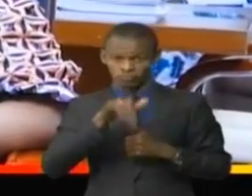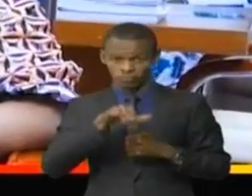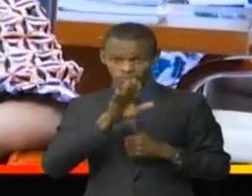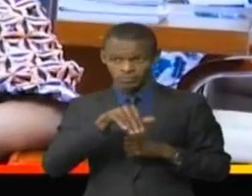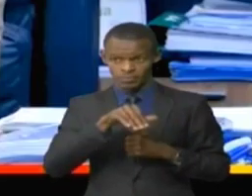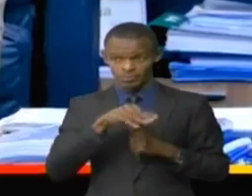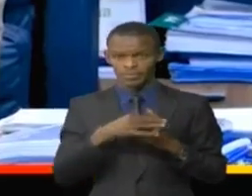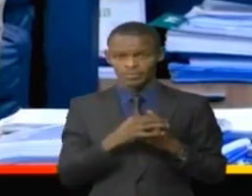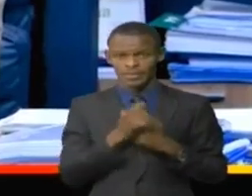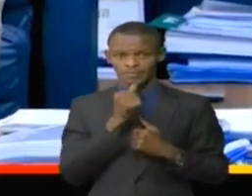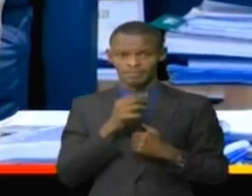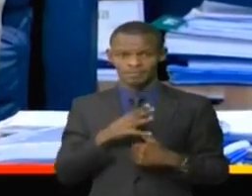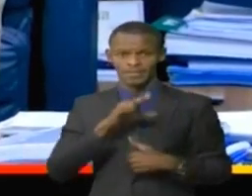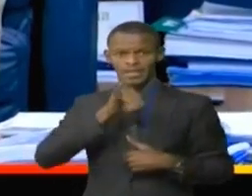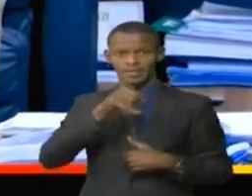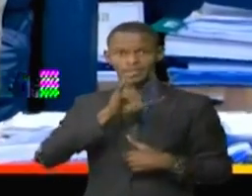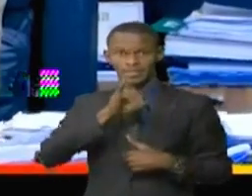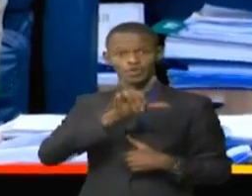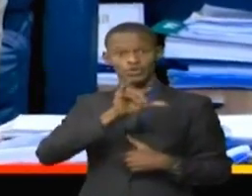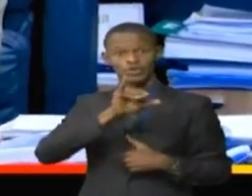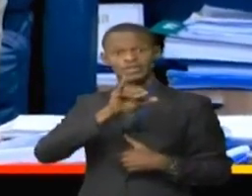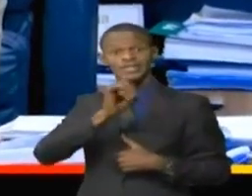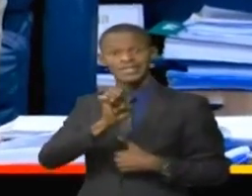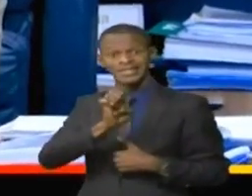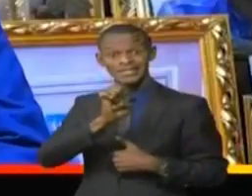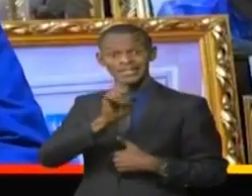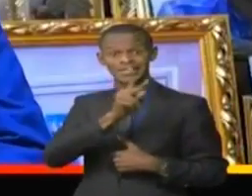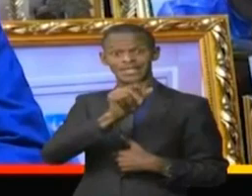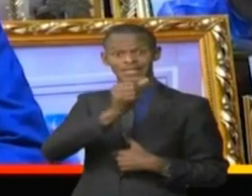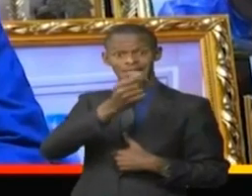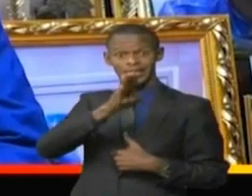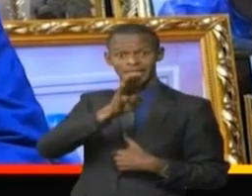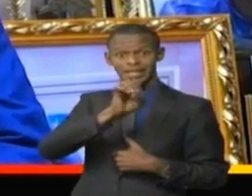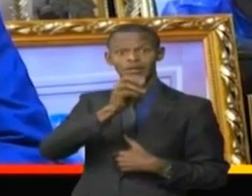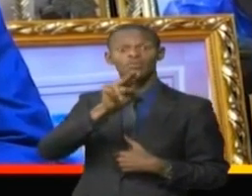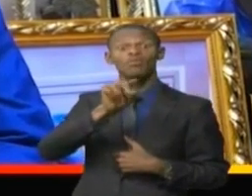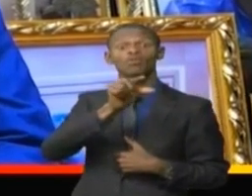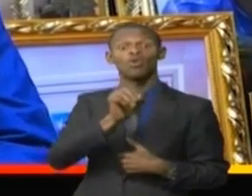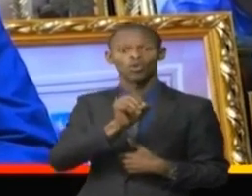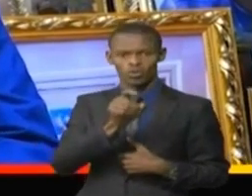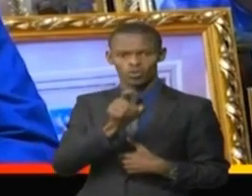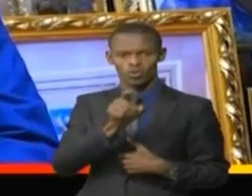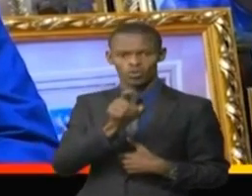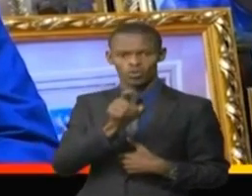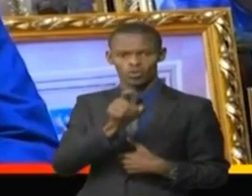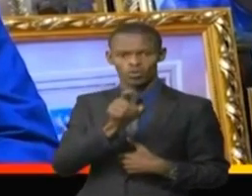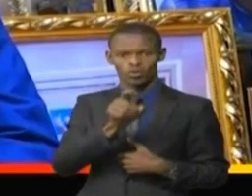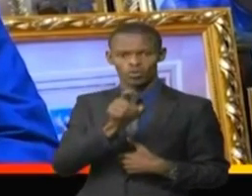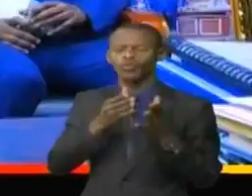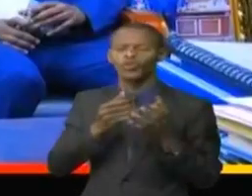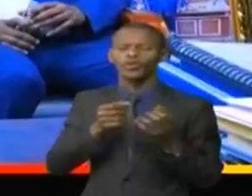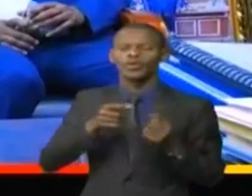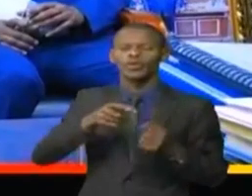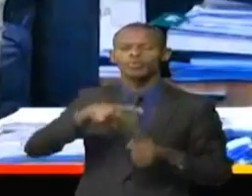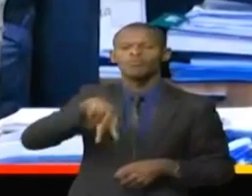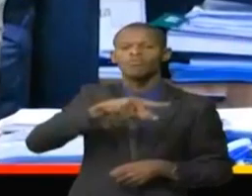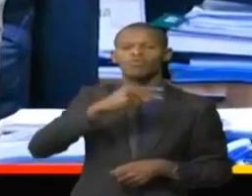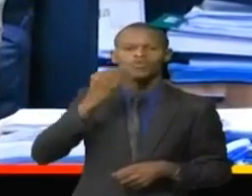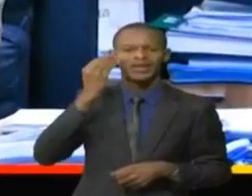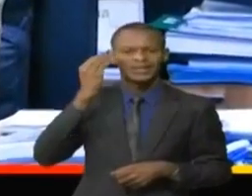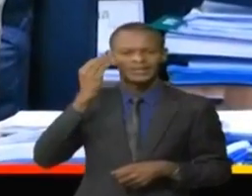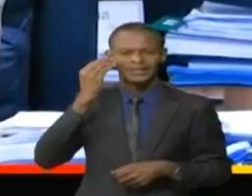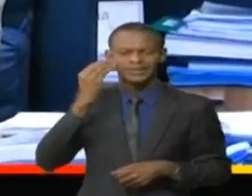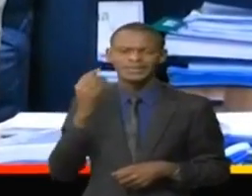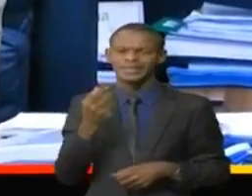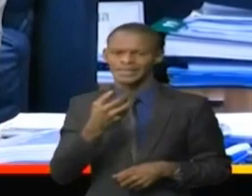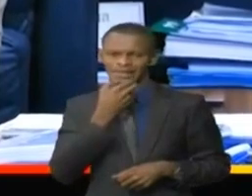octobre à l'Inspection Générale des Finances pour s'enquérir de la situation des financements au profit de projets